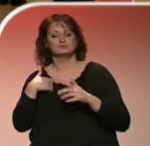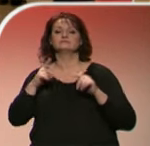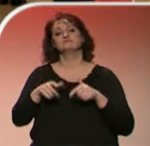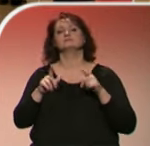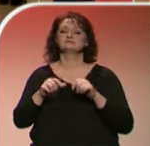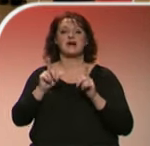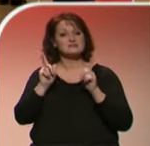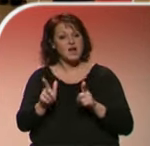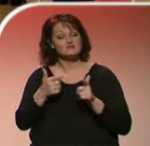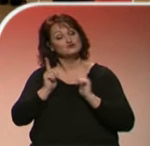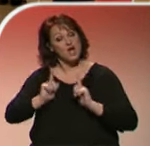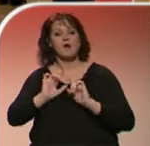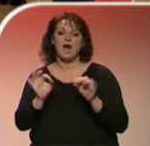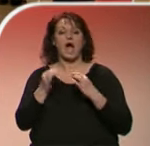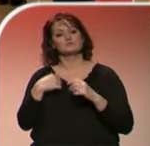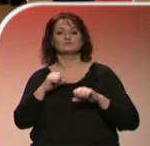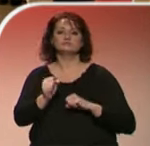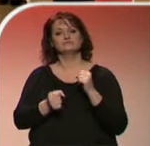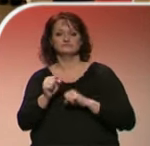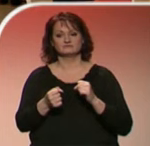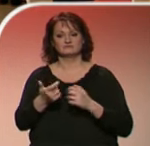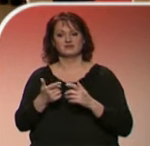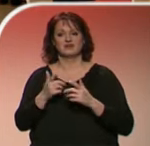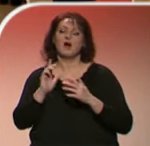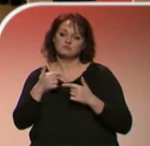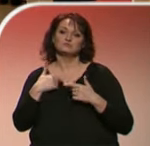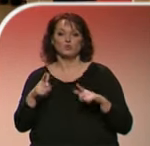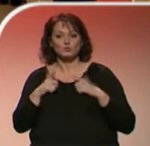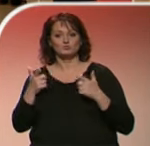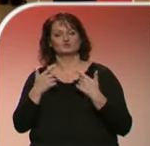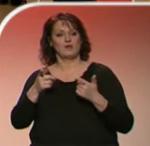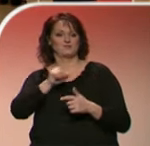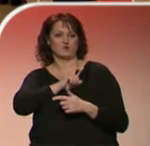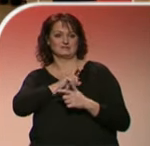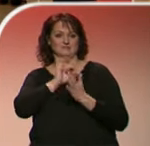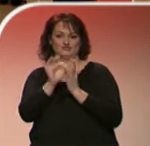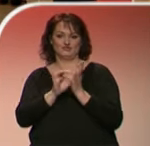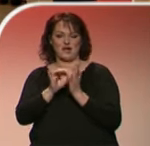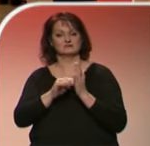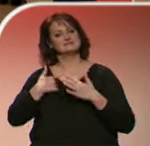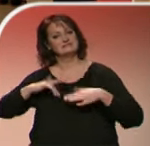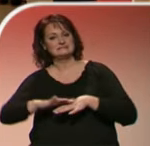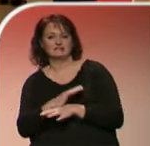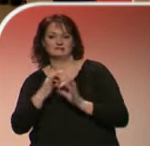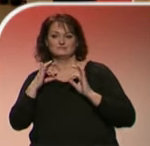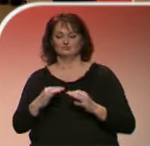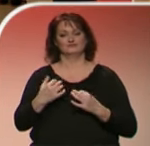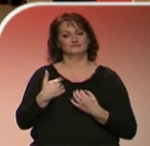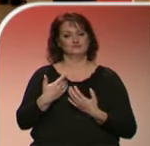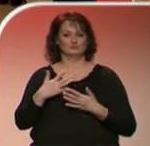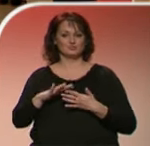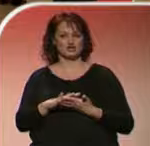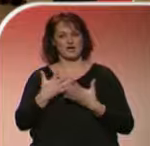trošku aspoň a prostě využít ten čas na té mateřské pro sebe, abychom se cítili hezky a bylo nám fajno,